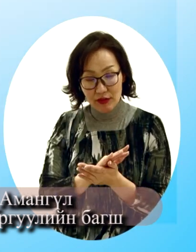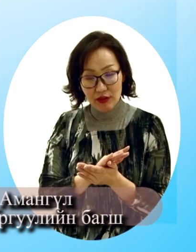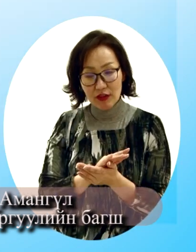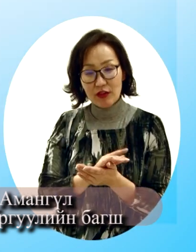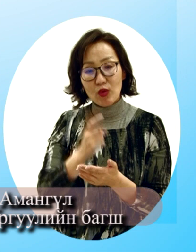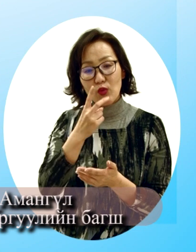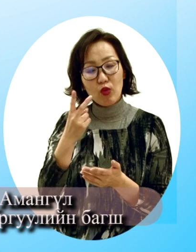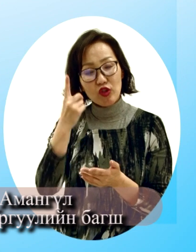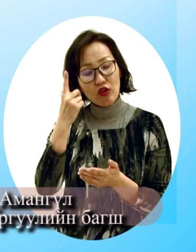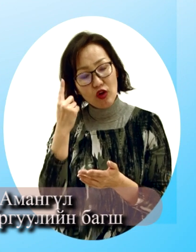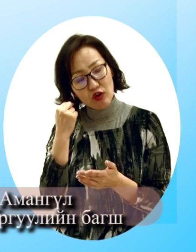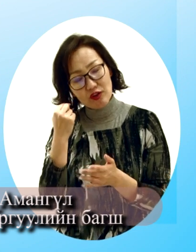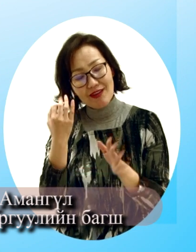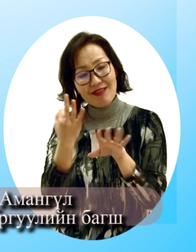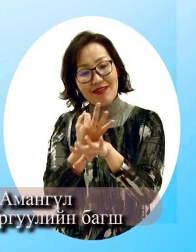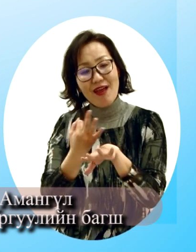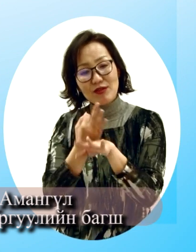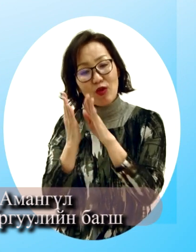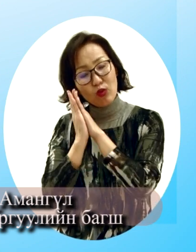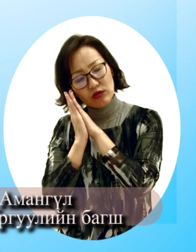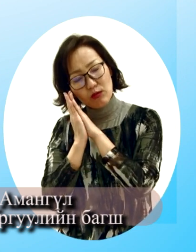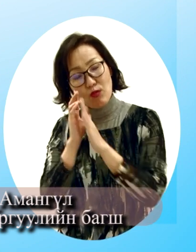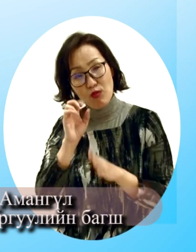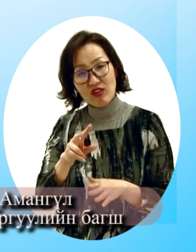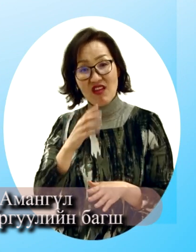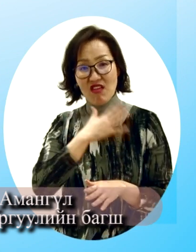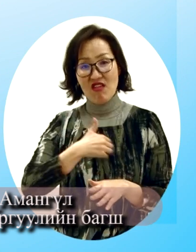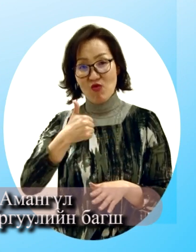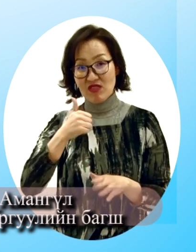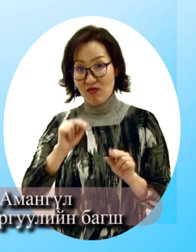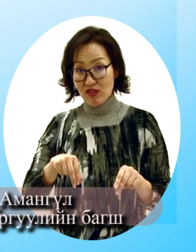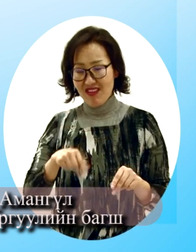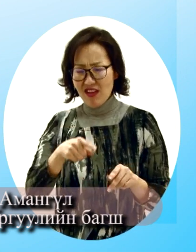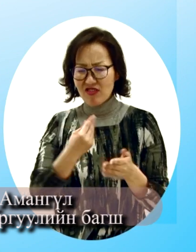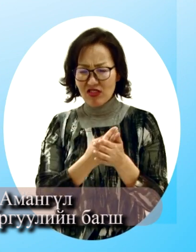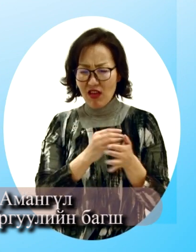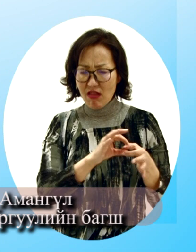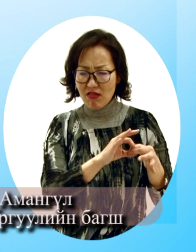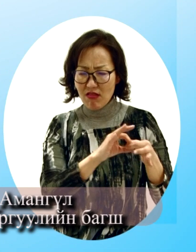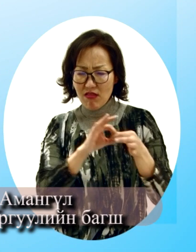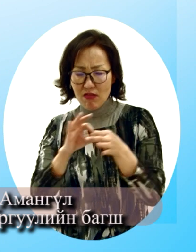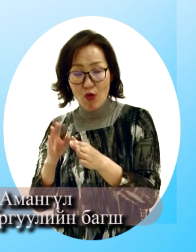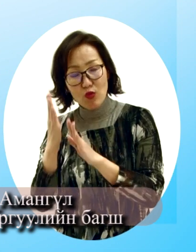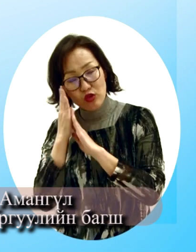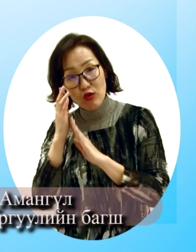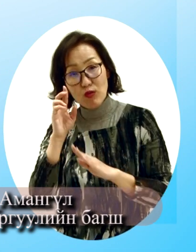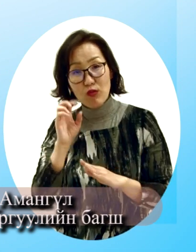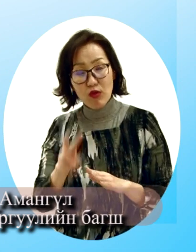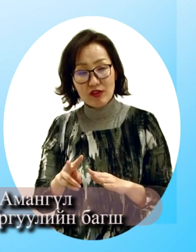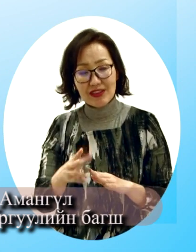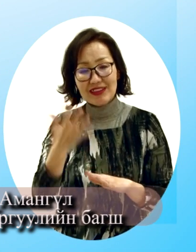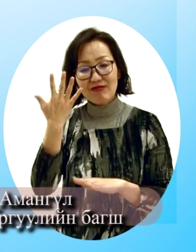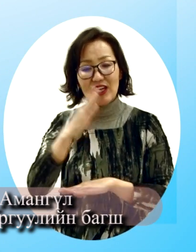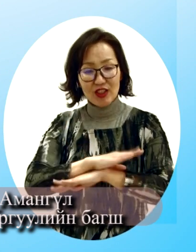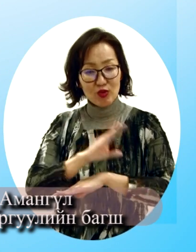Есеп 14. Егер адам күніне 8 сағат ұйықтаса, дені сау болады. Осы